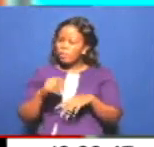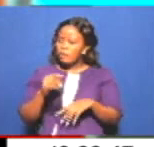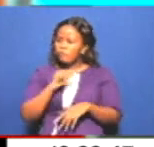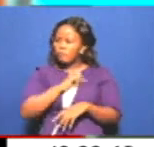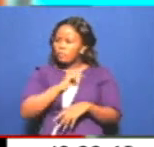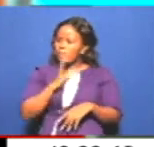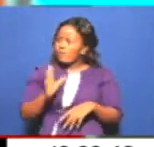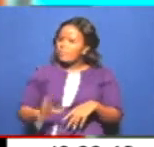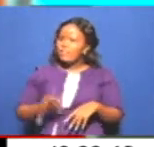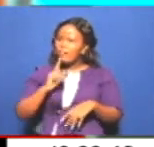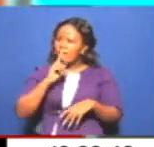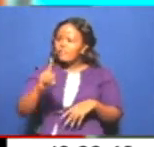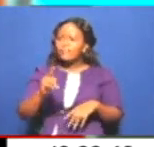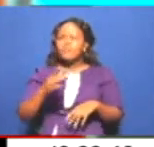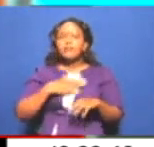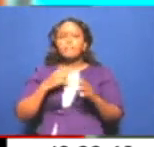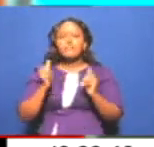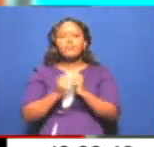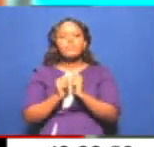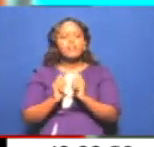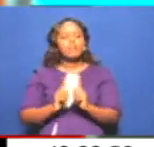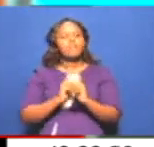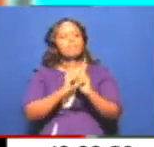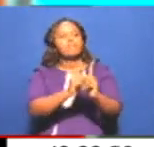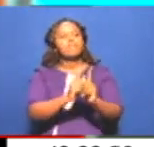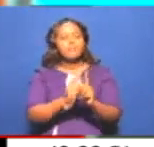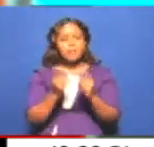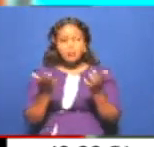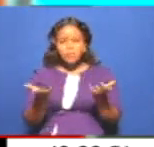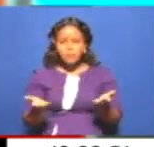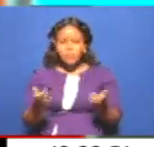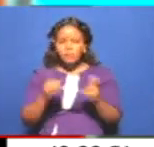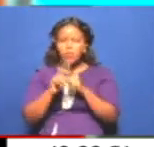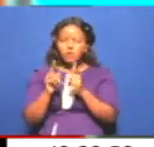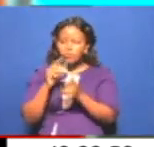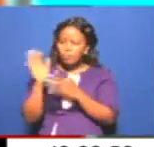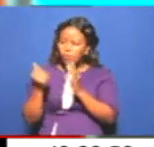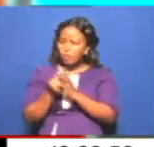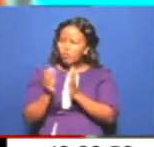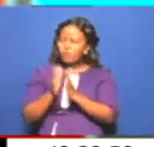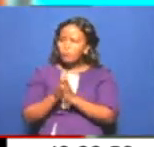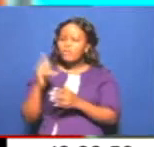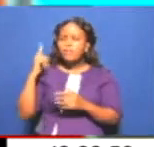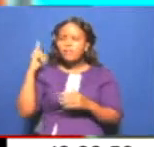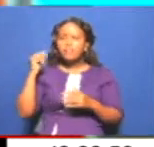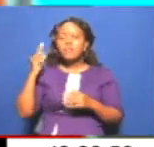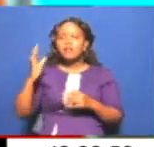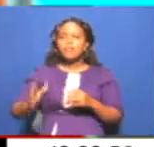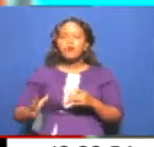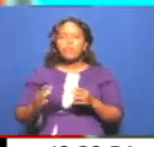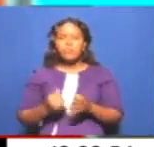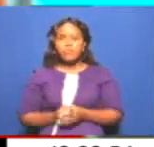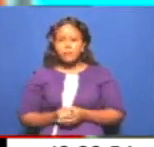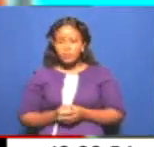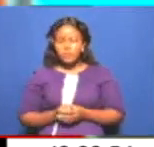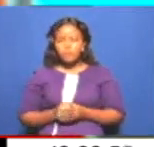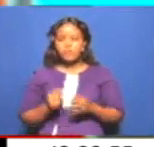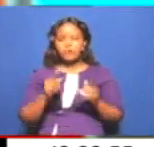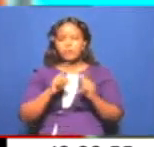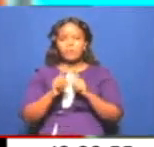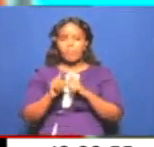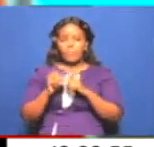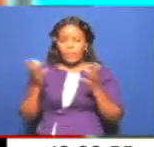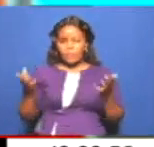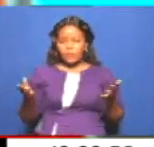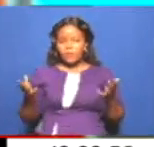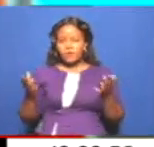mimi nilienda nilimpeleka pale, mimi na pengine na kina Danstan Omari. Kwa hivyo ninaelewa ya kwamba sheria